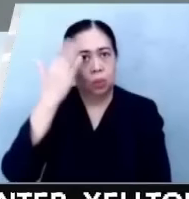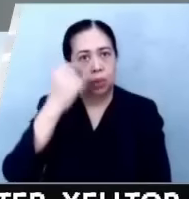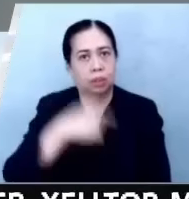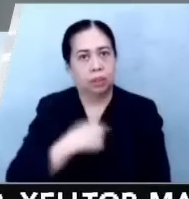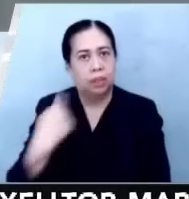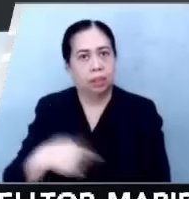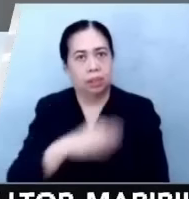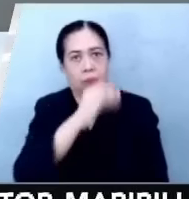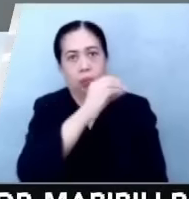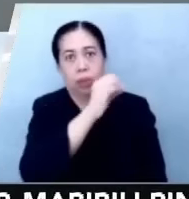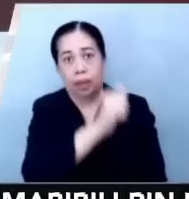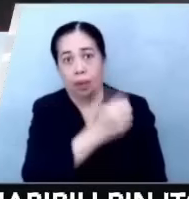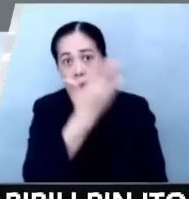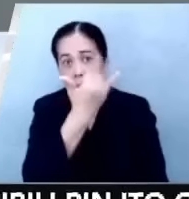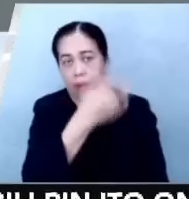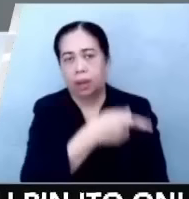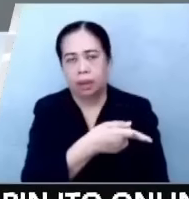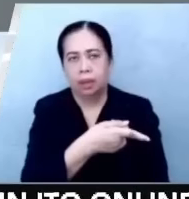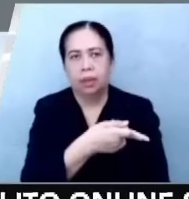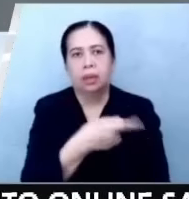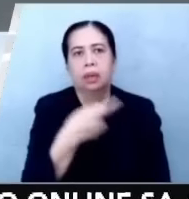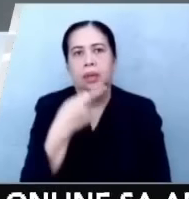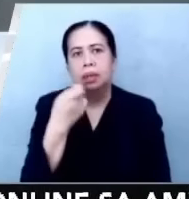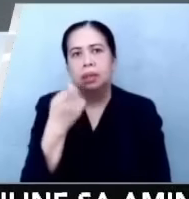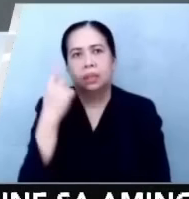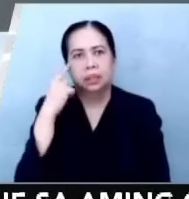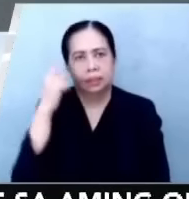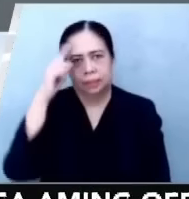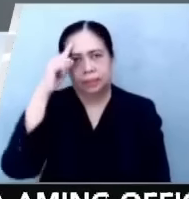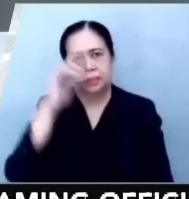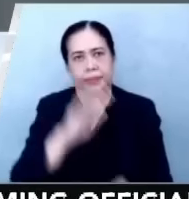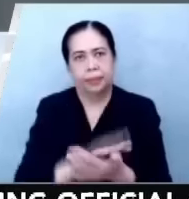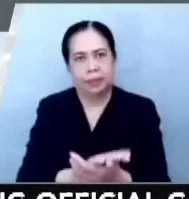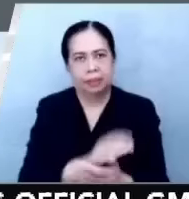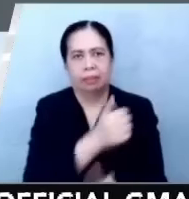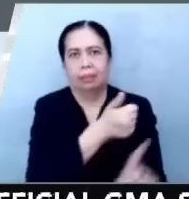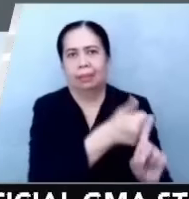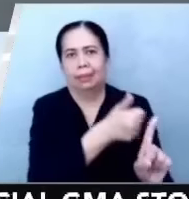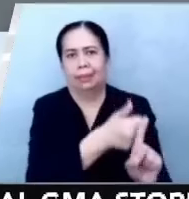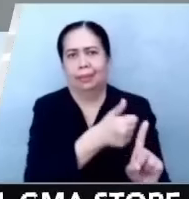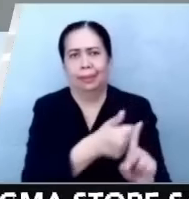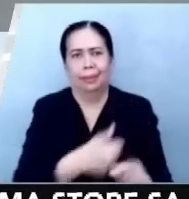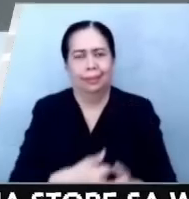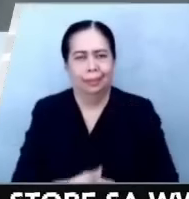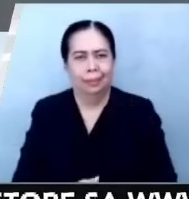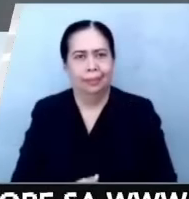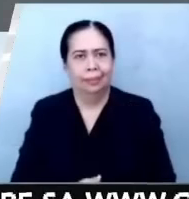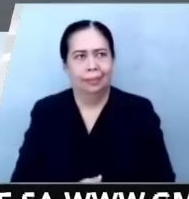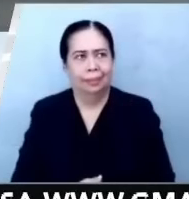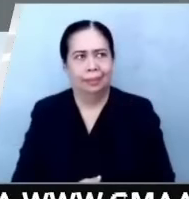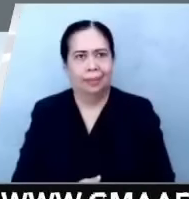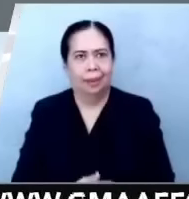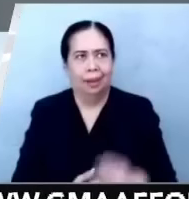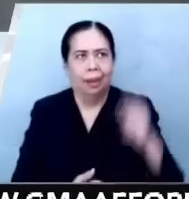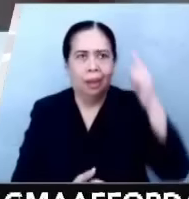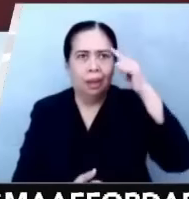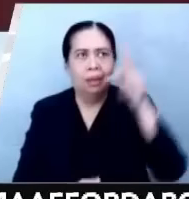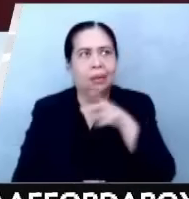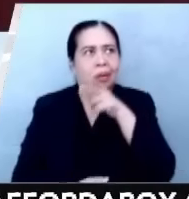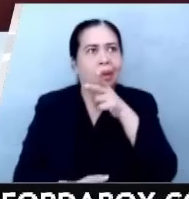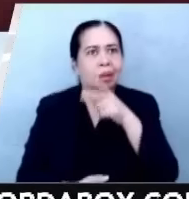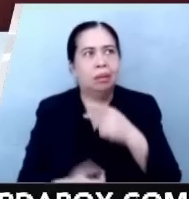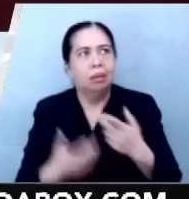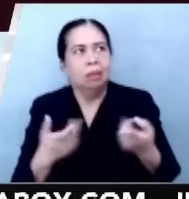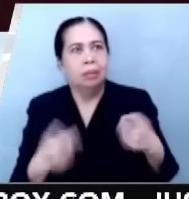because naniniwala sila sa sarili nilang paranoid narrative, no? Na merong